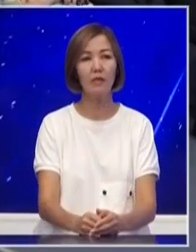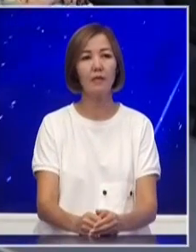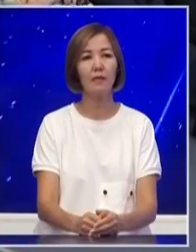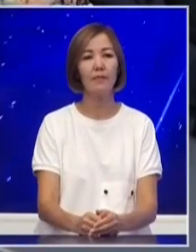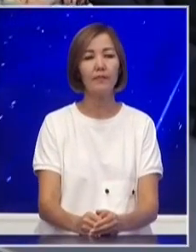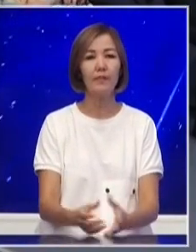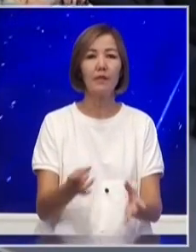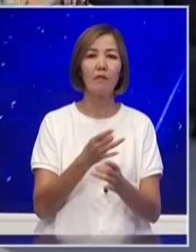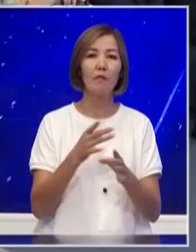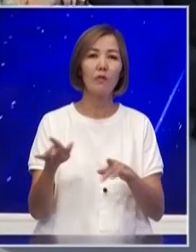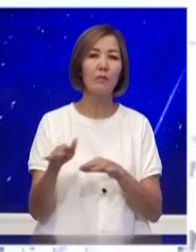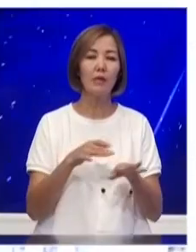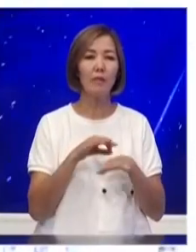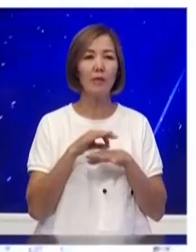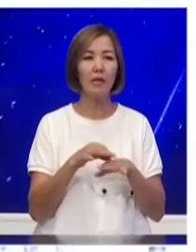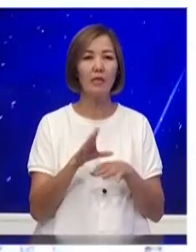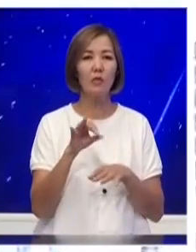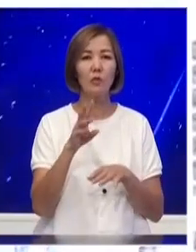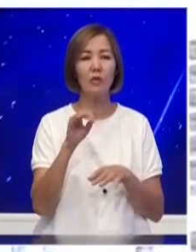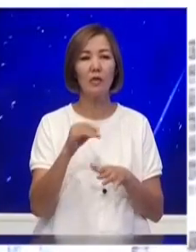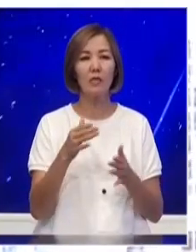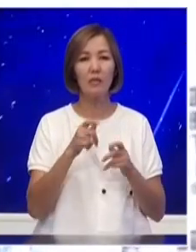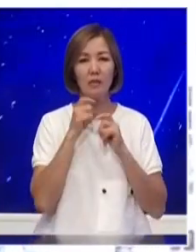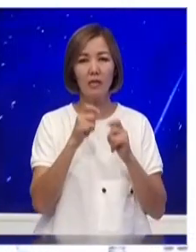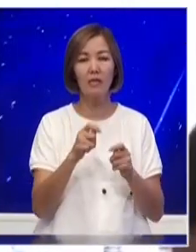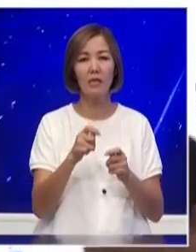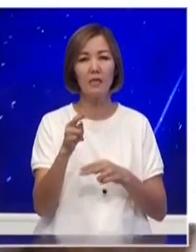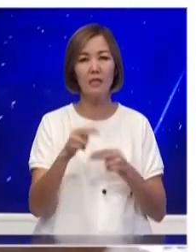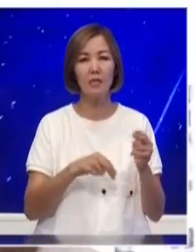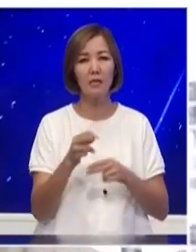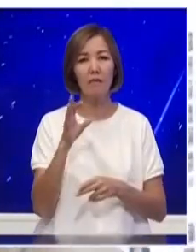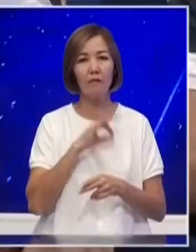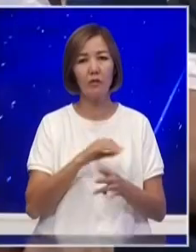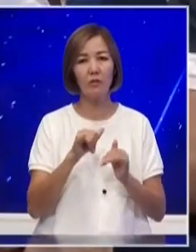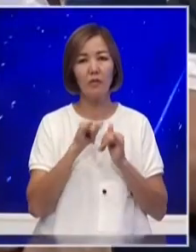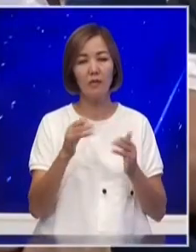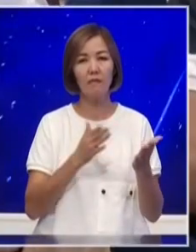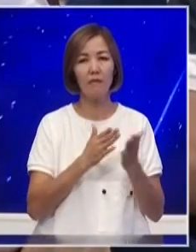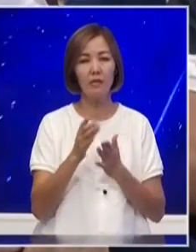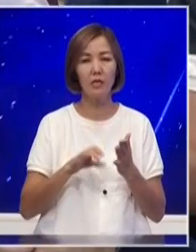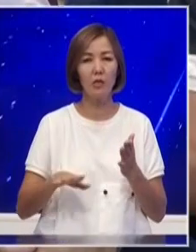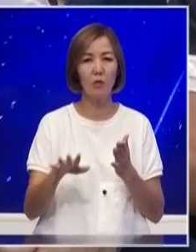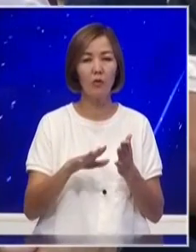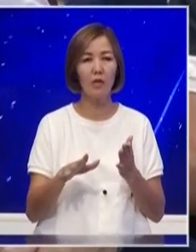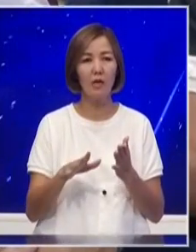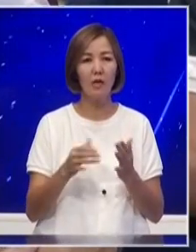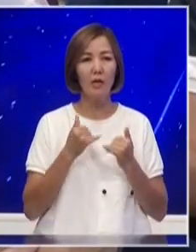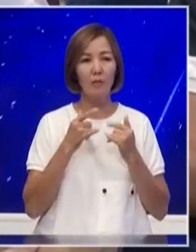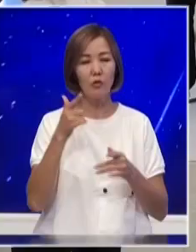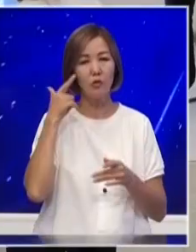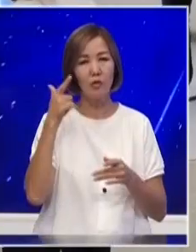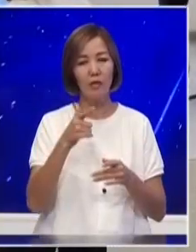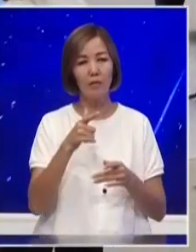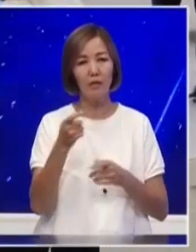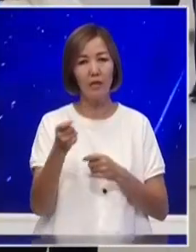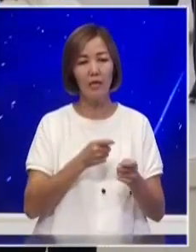ходе мероприятия глава региона Марат Султангазиев наградил строителей, внесших свою лепту в развитие региона. Почетной грамотой акима